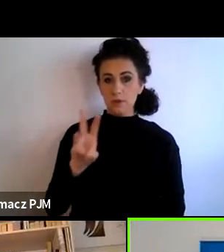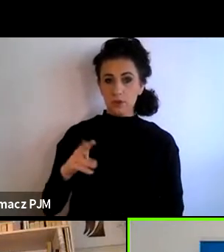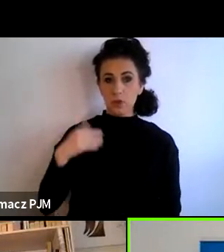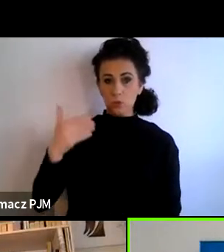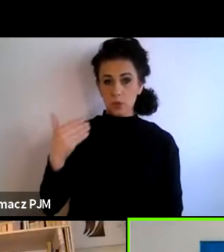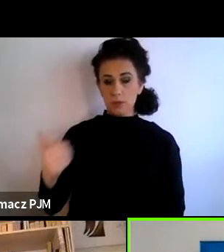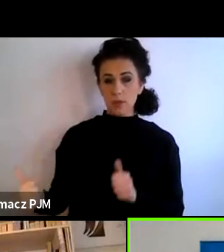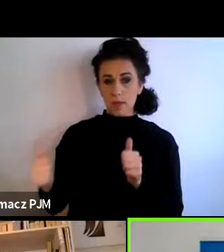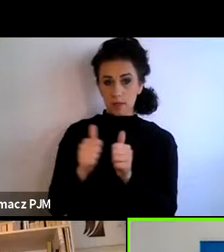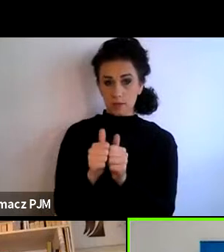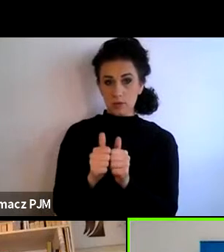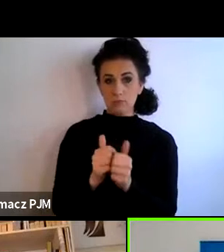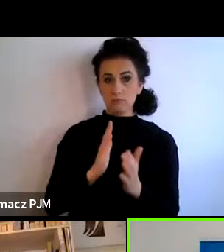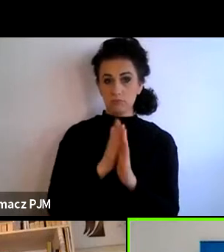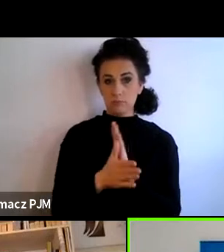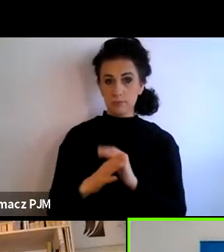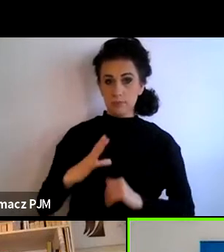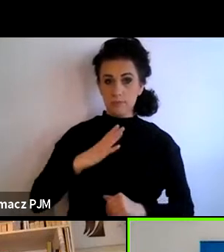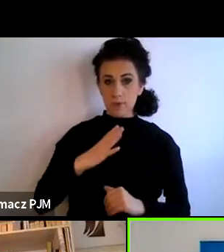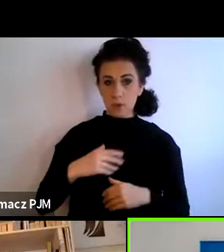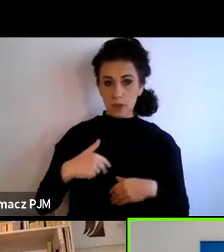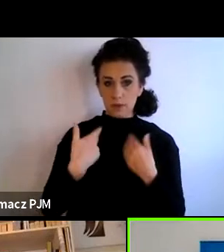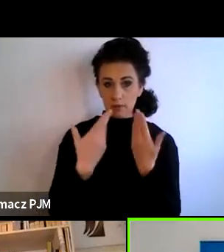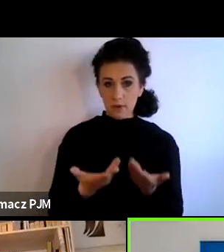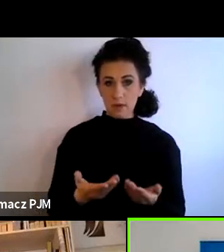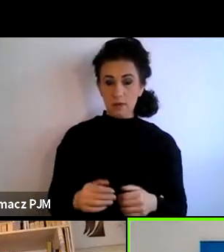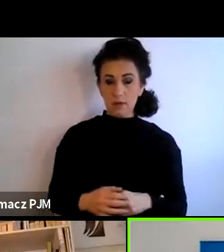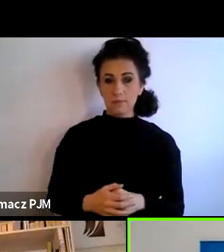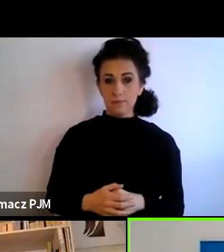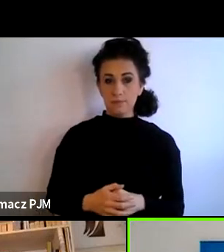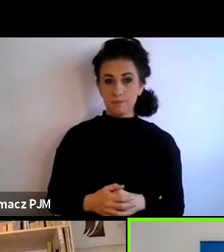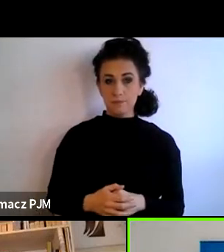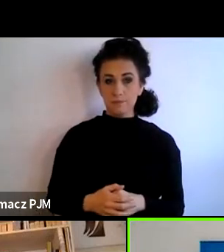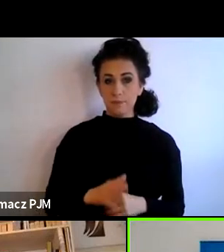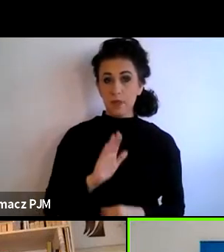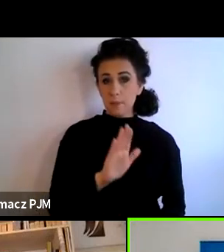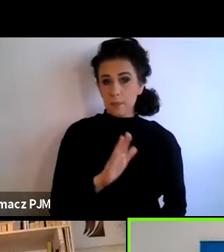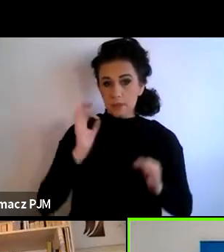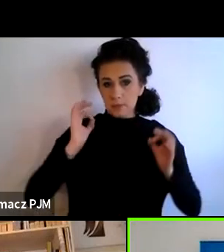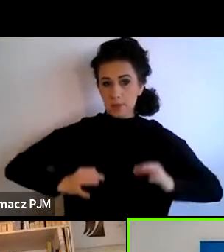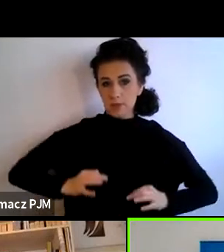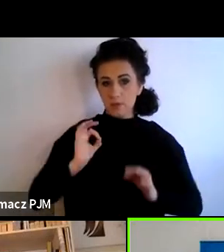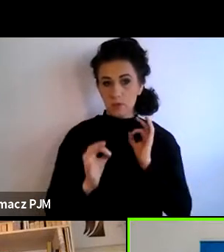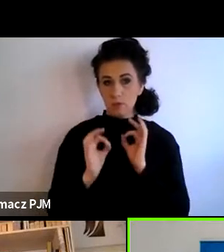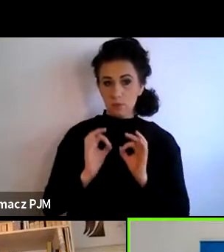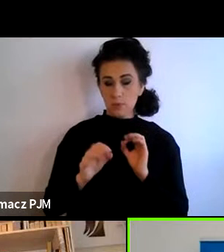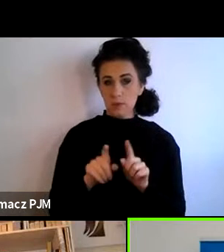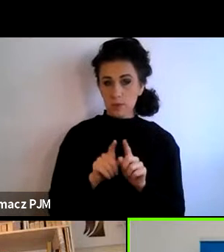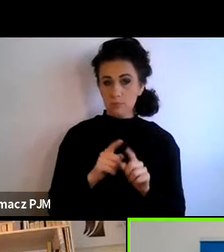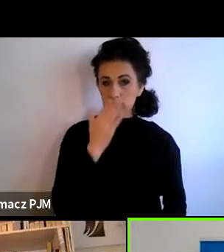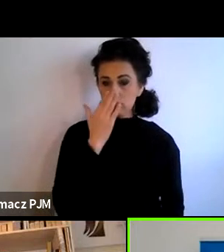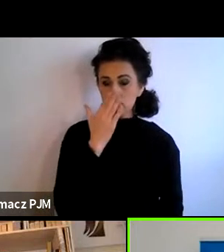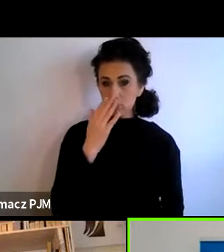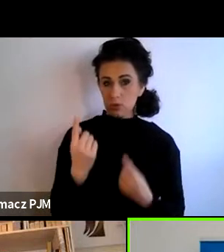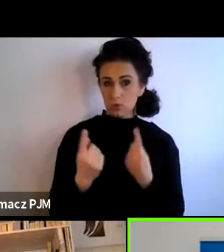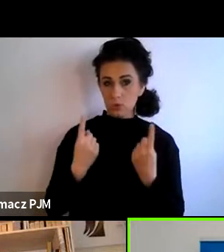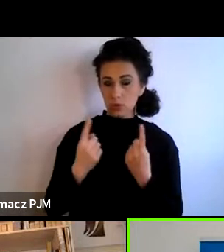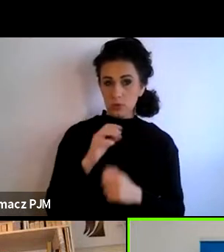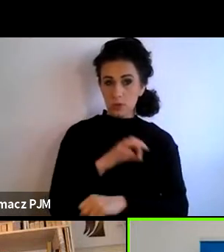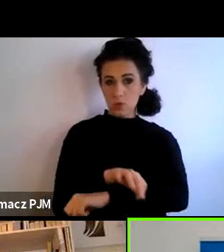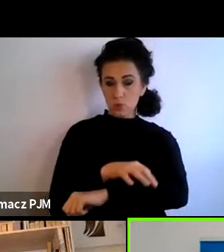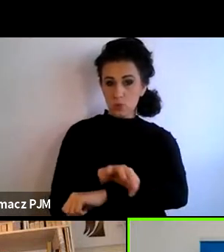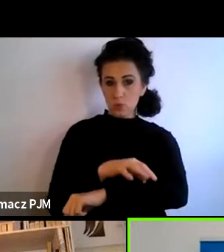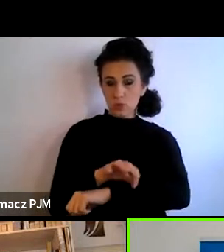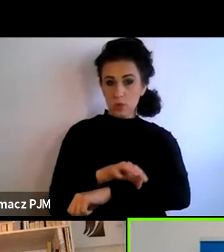bezpośrednia była świadczona. Czy mają Państwo może informacje, jak wygląda sytuacja studentów,